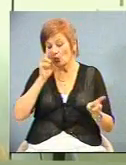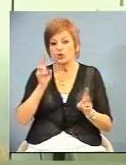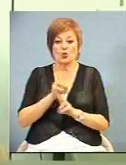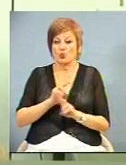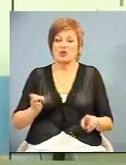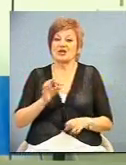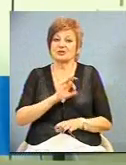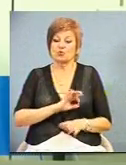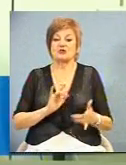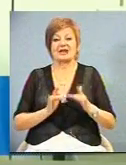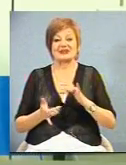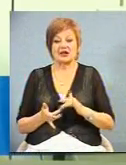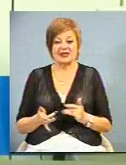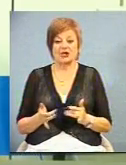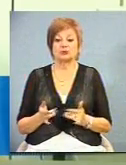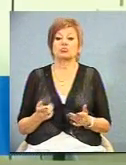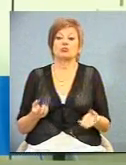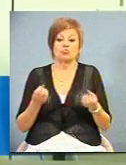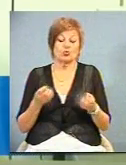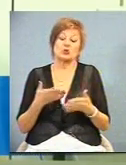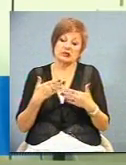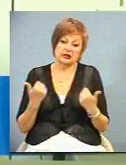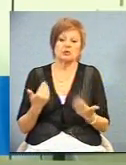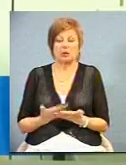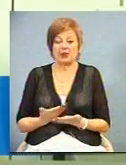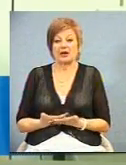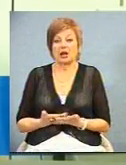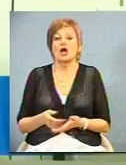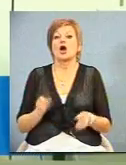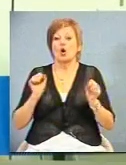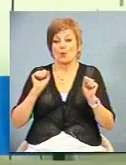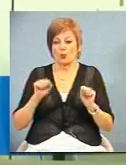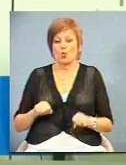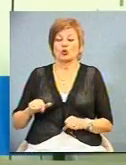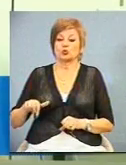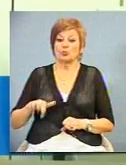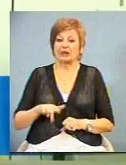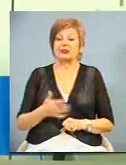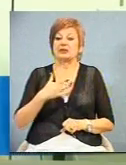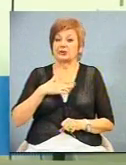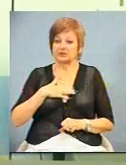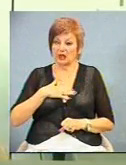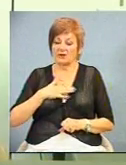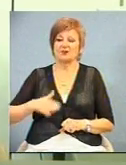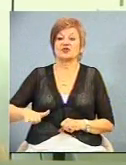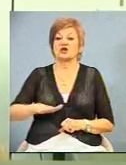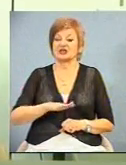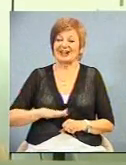пользоваться интернетом, либо просто нет и так далее, они могут прийти к нам в территориальное